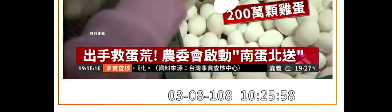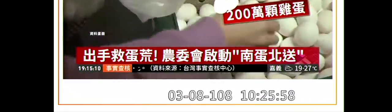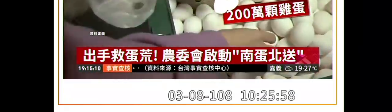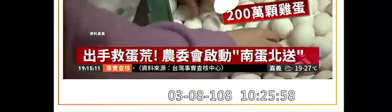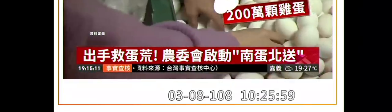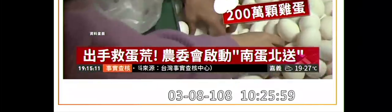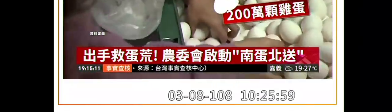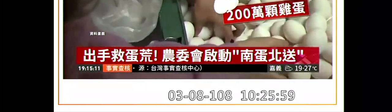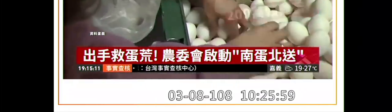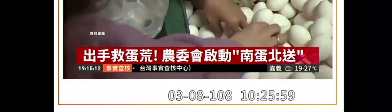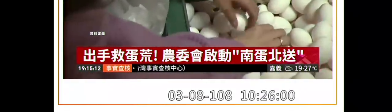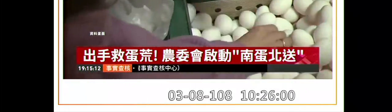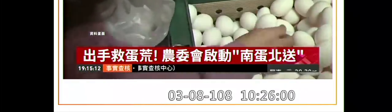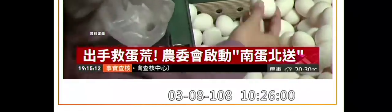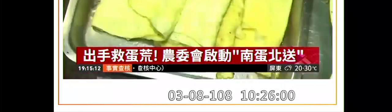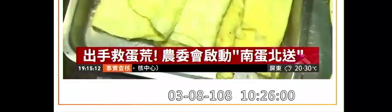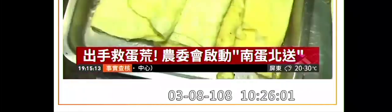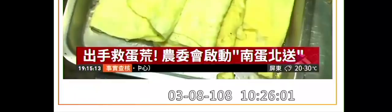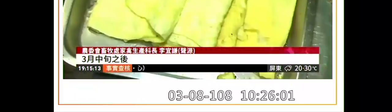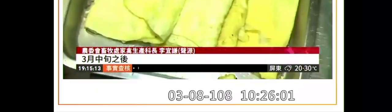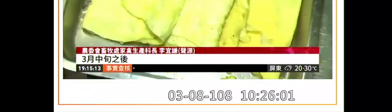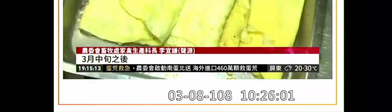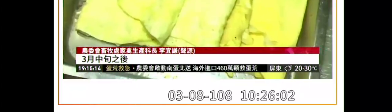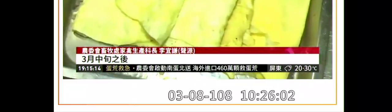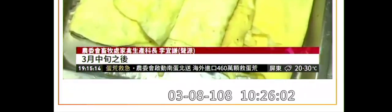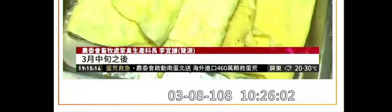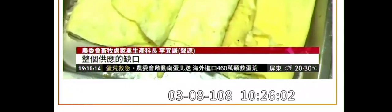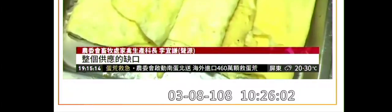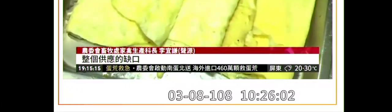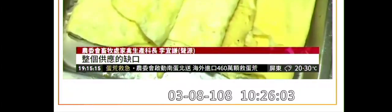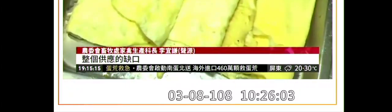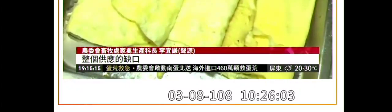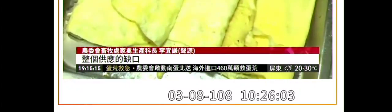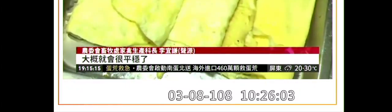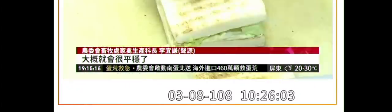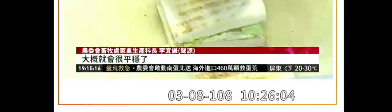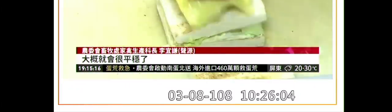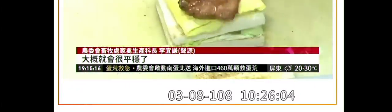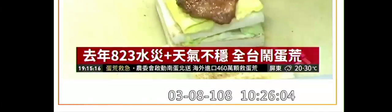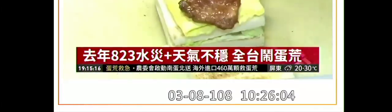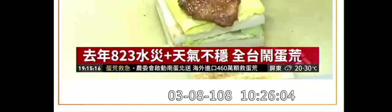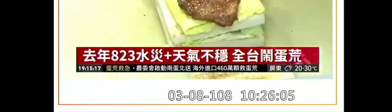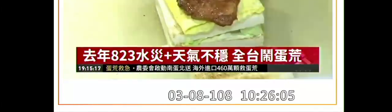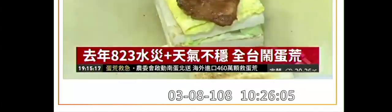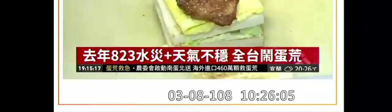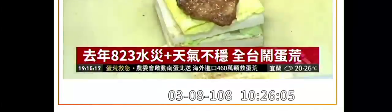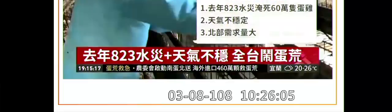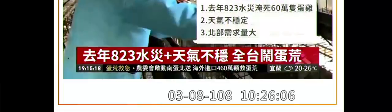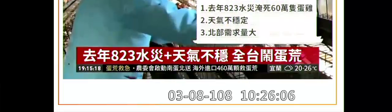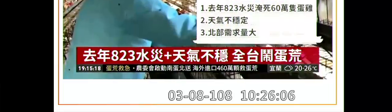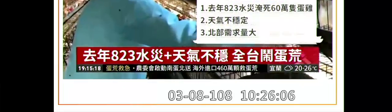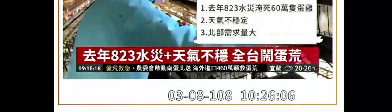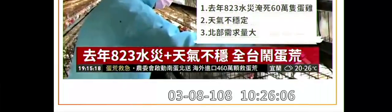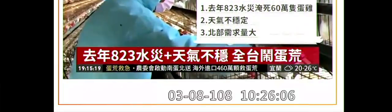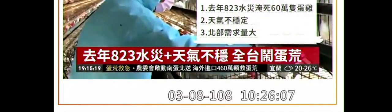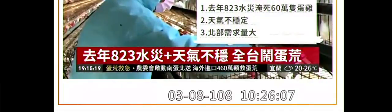鸡蛋，让价格回稳。 3月中旬之后，供应的缺口大概就会很平稳了。 但鸡蛋为什么会涨价？